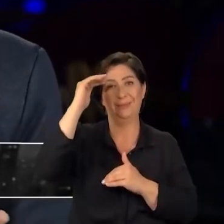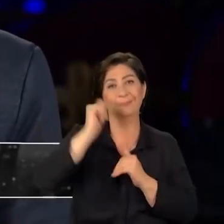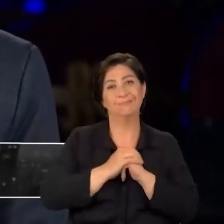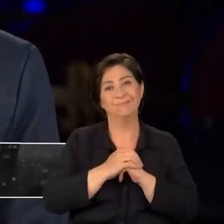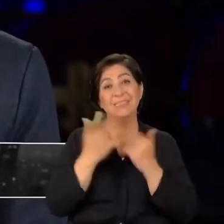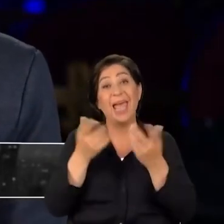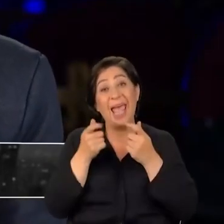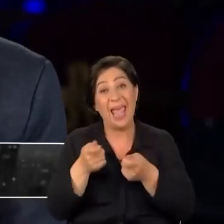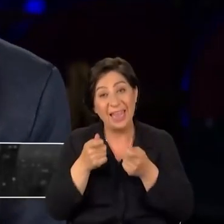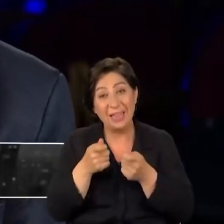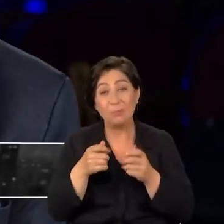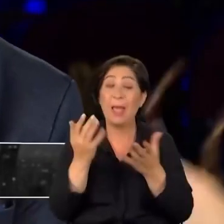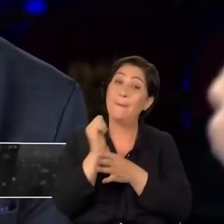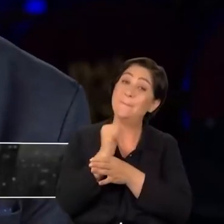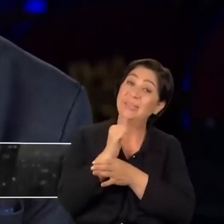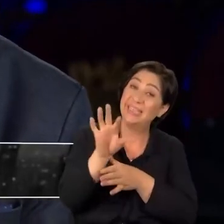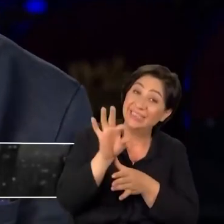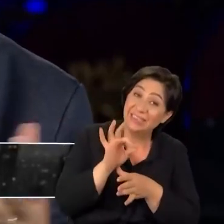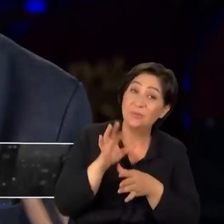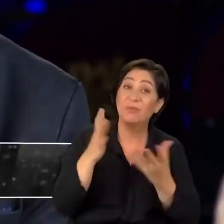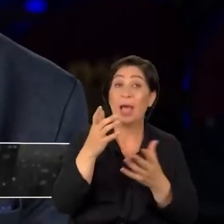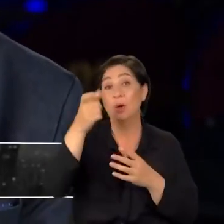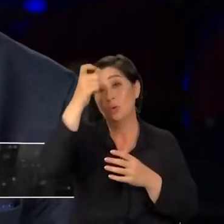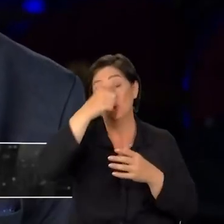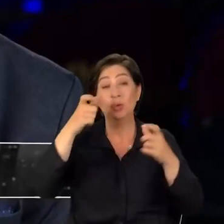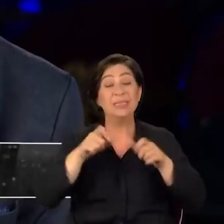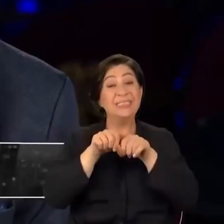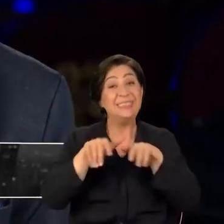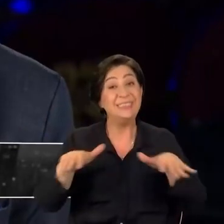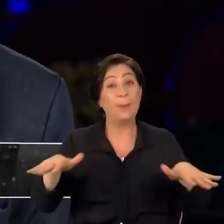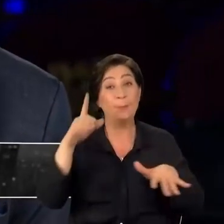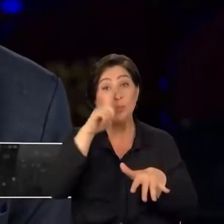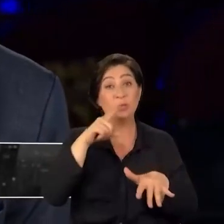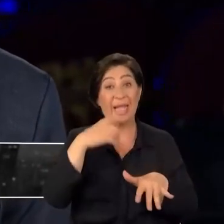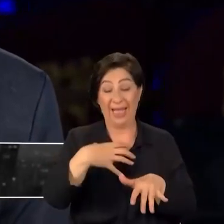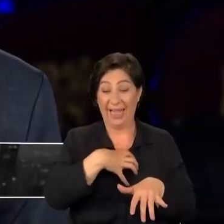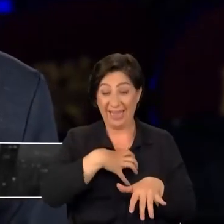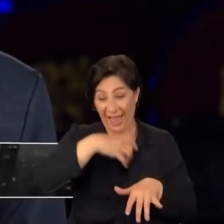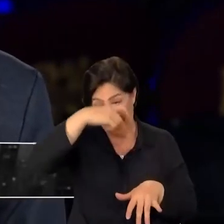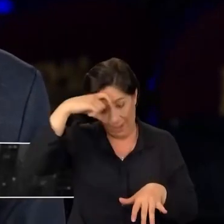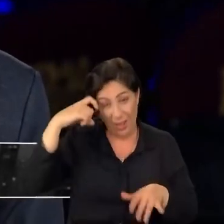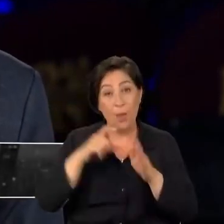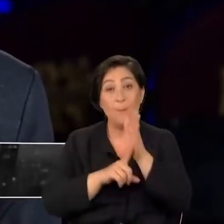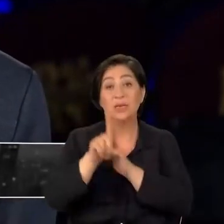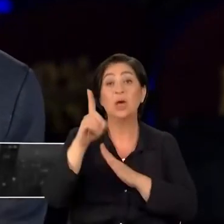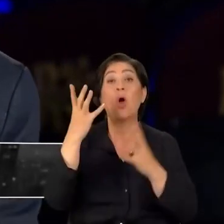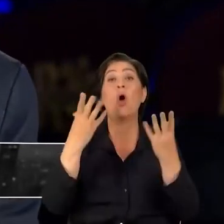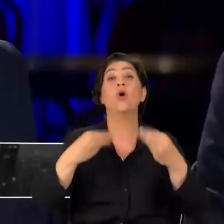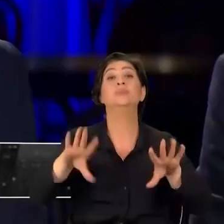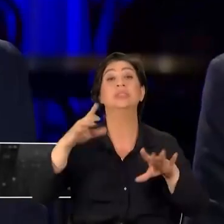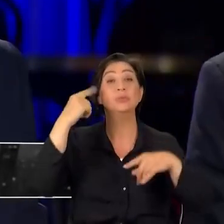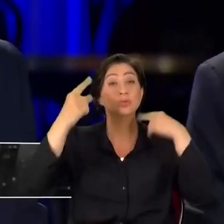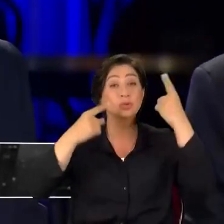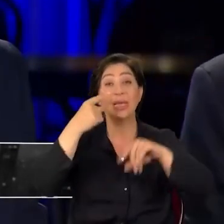ya eğitiminden dolayı, ya meslek seçiminden dolayı, ya ülkedeki sistemden dolayı kendi emeğiyle başarılı olamayacağına